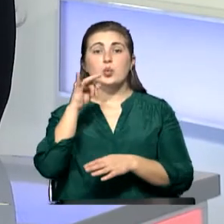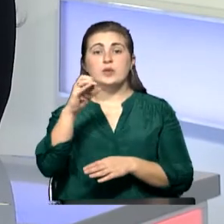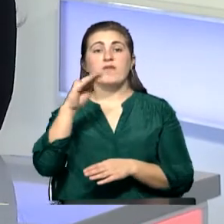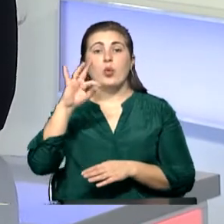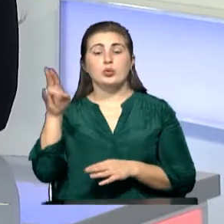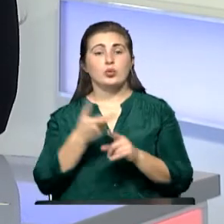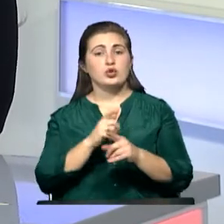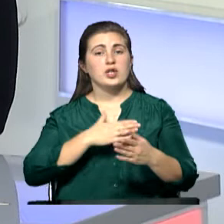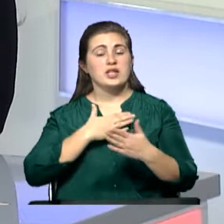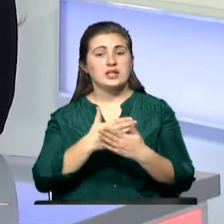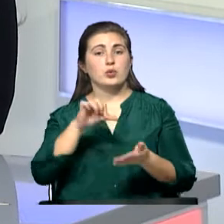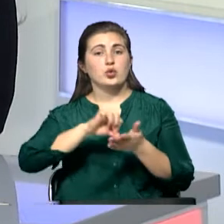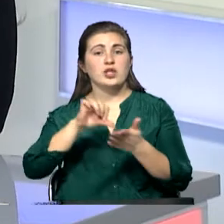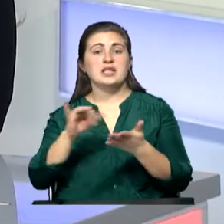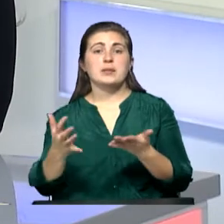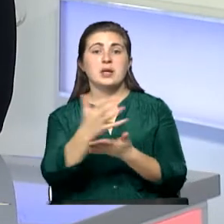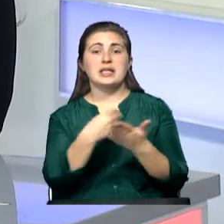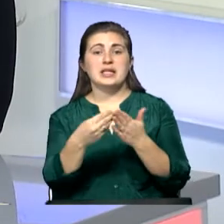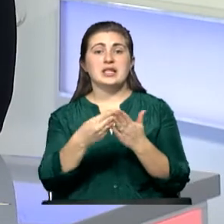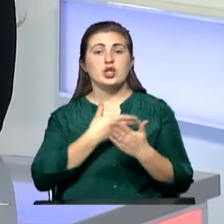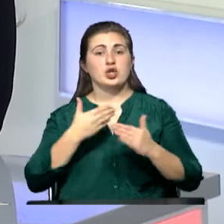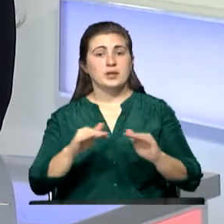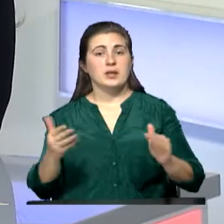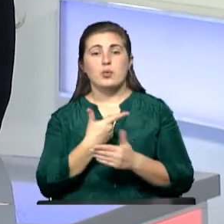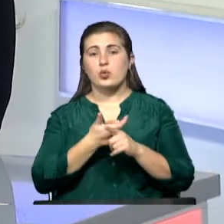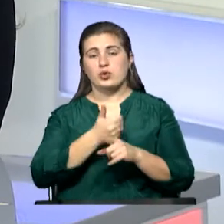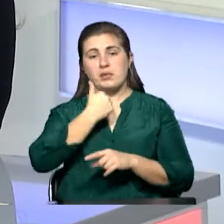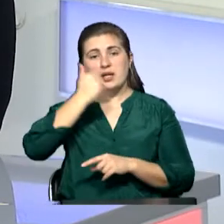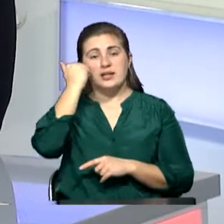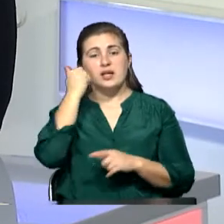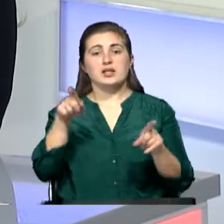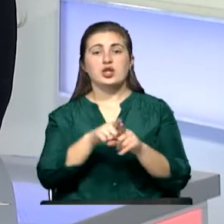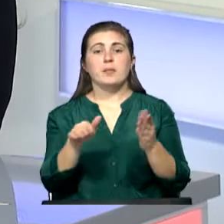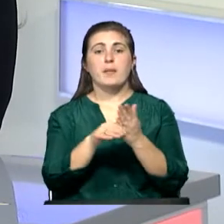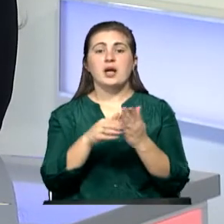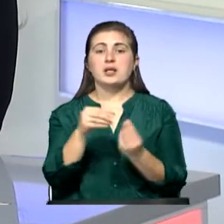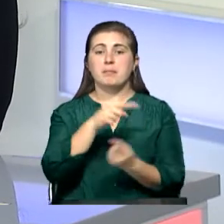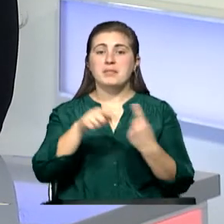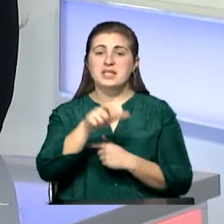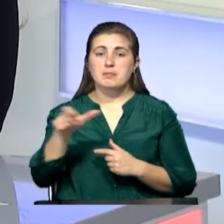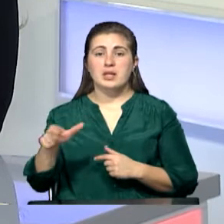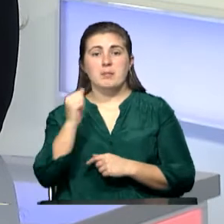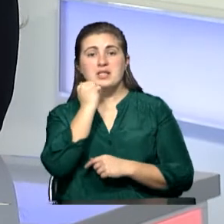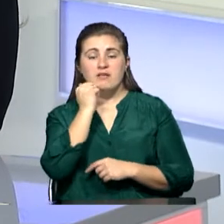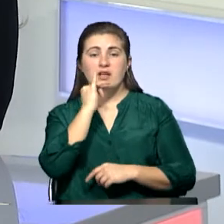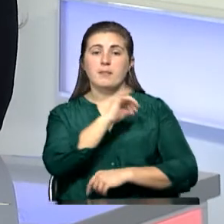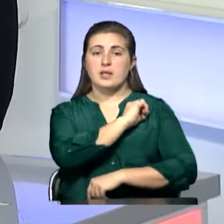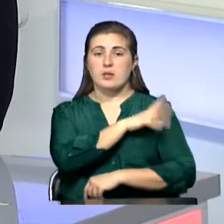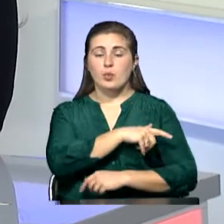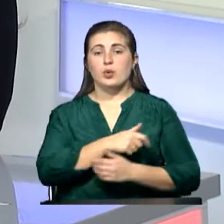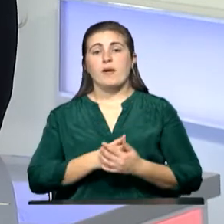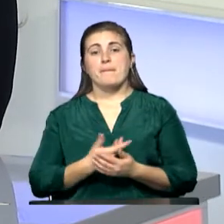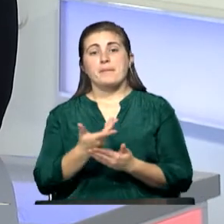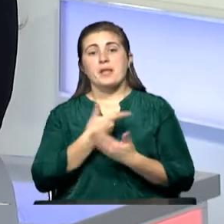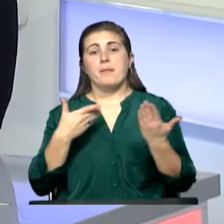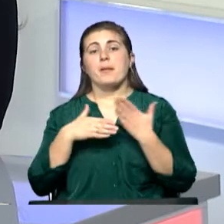активно участвует и собирает деньги нашим детям. Мы очень благодарны. Также помогают бизнесмены и Москвы, и Петербурга. Нам